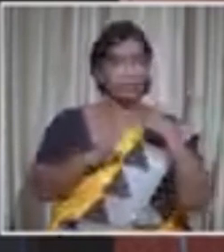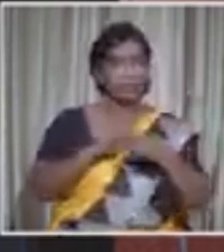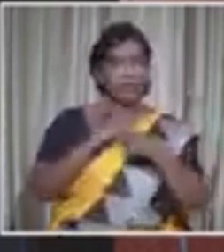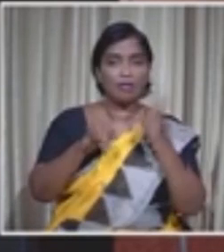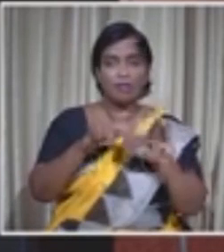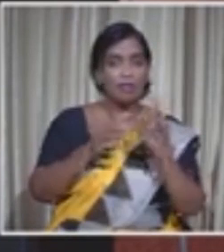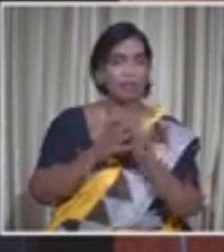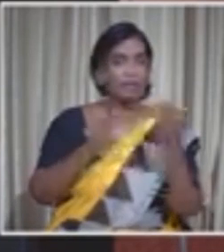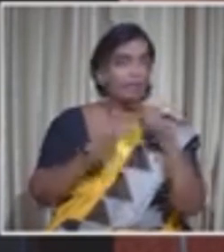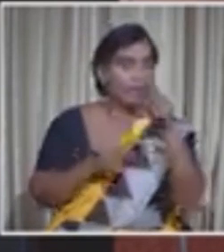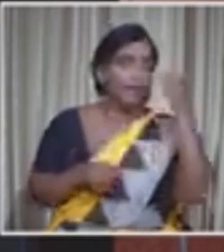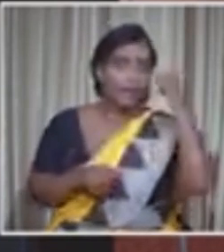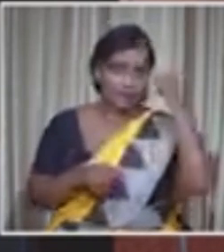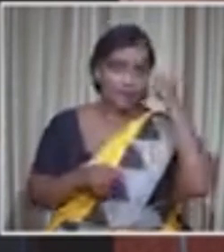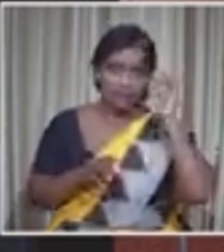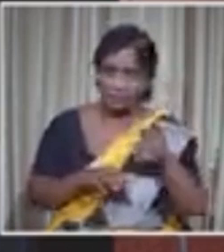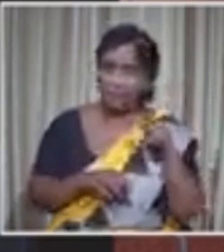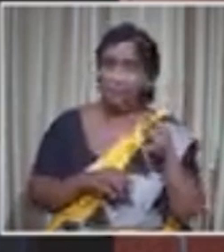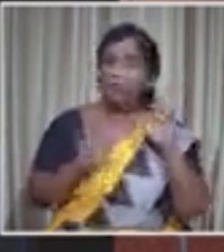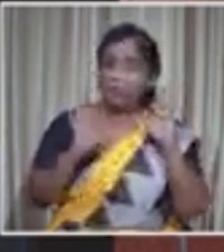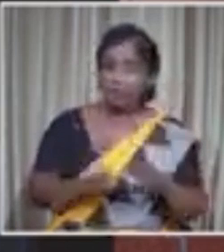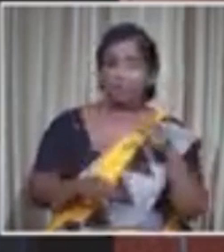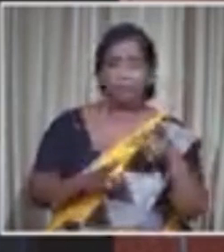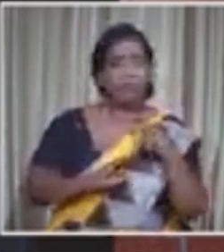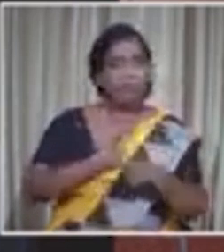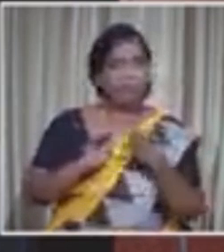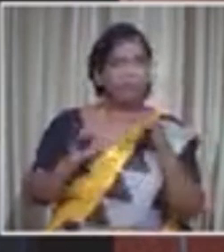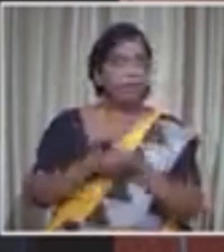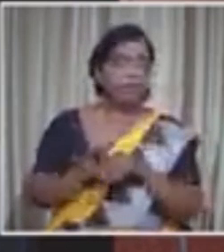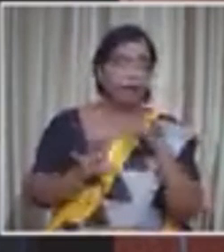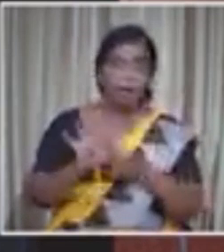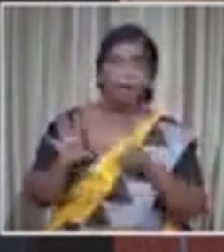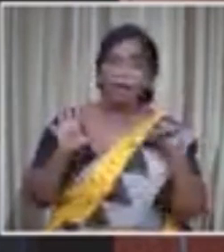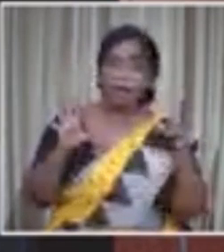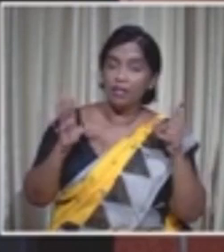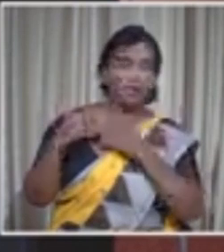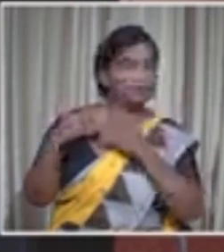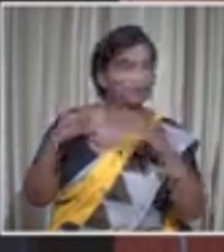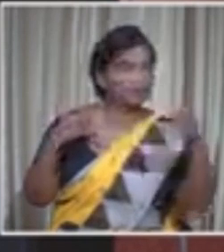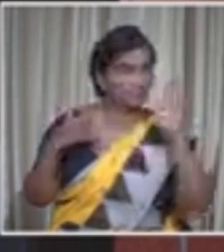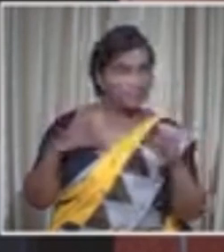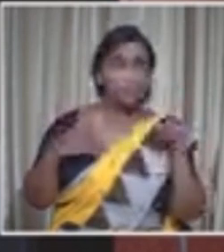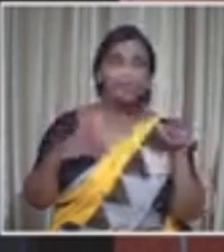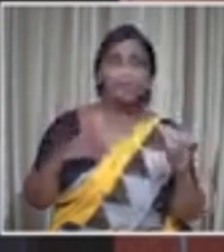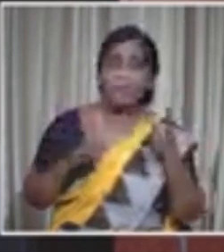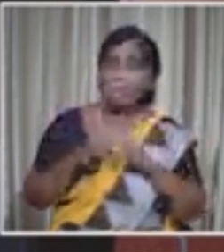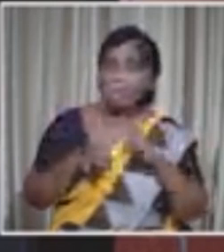கருதுகிறீர்கள். ஆனால் இந்த நாட்டிலே பாரிய 70 மேற்பட்ட பிரச்சனை இருக்கிறதே. நீங்கள் பட்ட கடன், இன்று